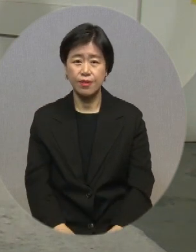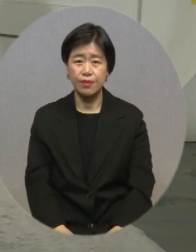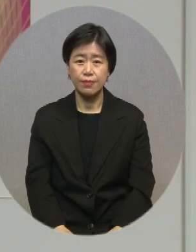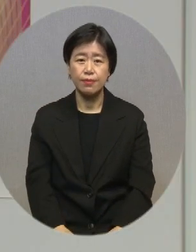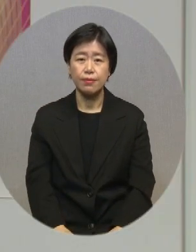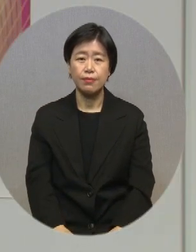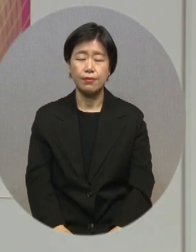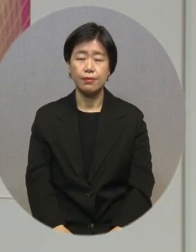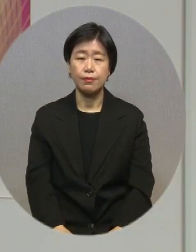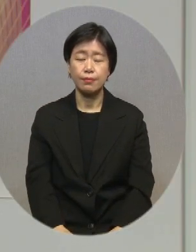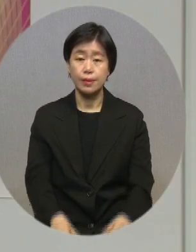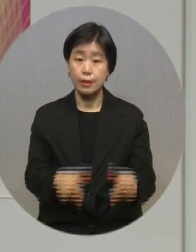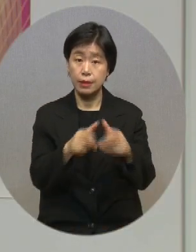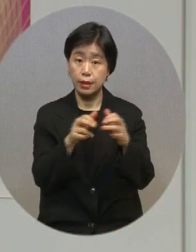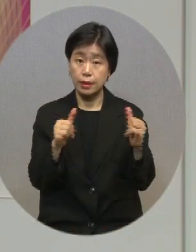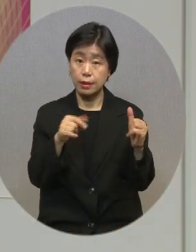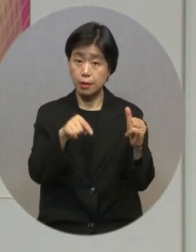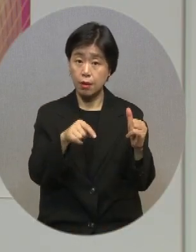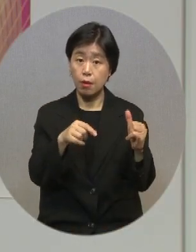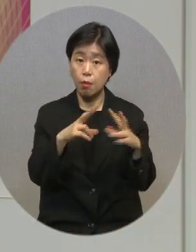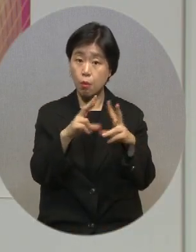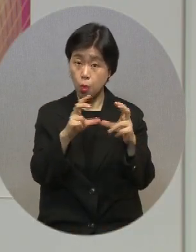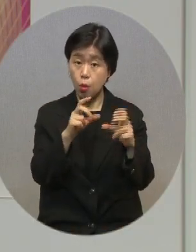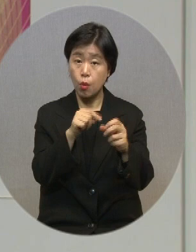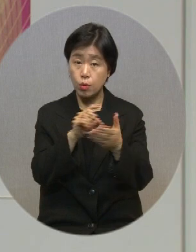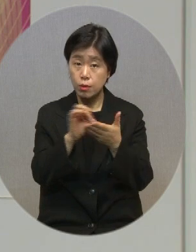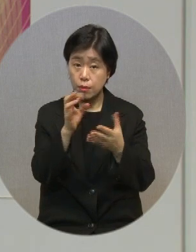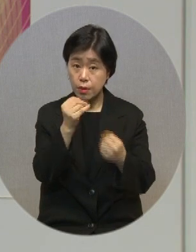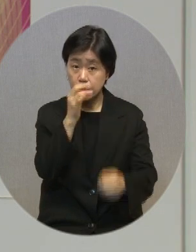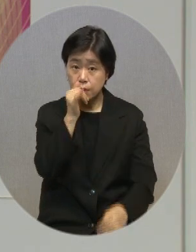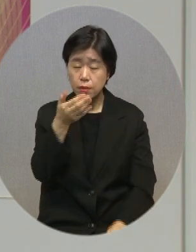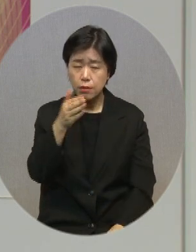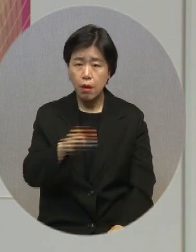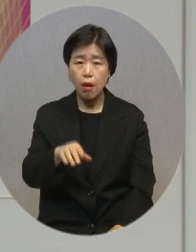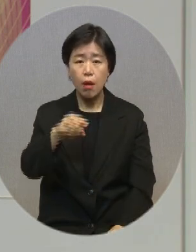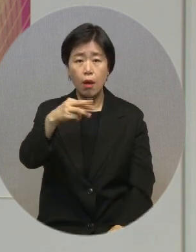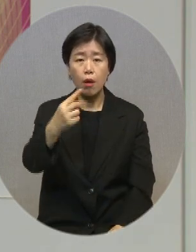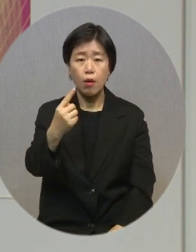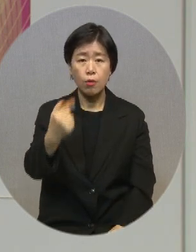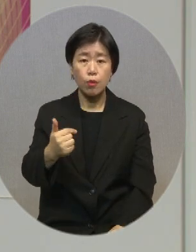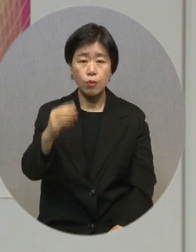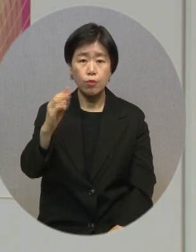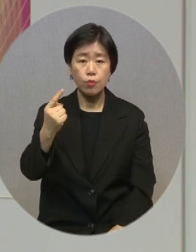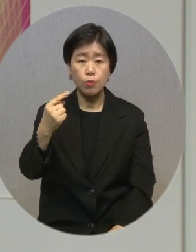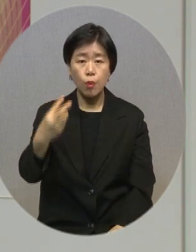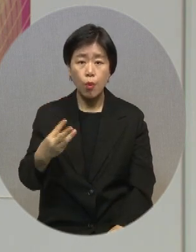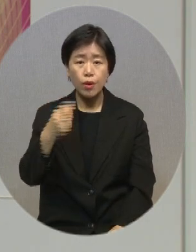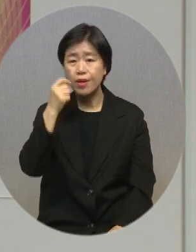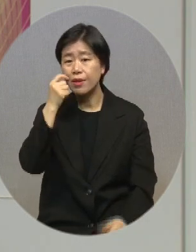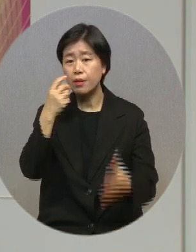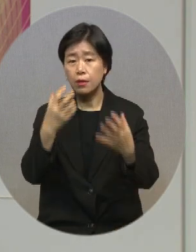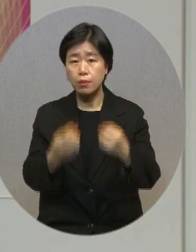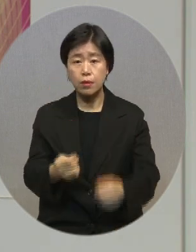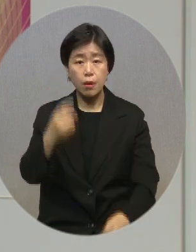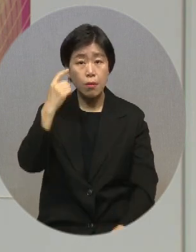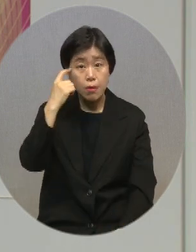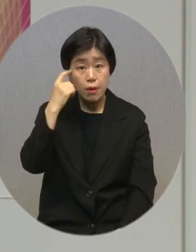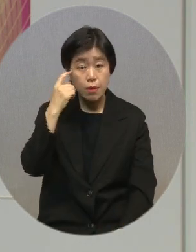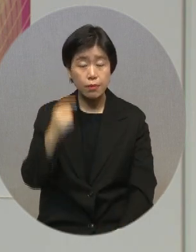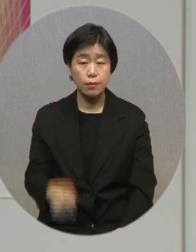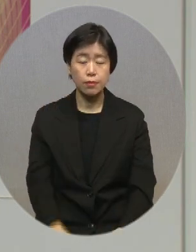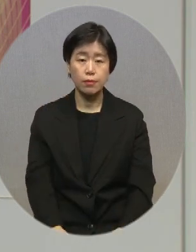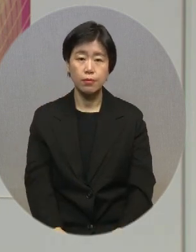장애인분들이 그 롬볼을 많이 하시는데 혹시 뭐 왜 롬볼을 많이 하실까요? 생각해 본 적